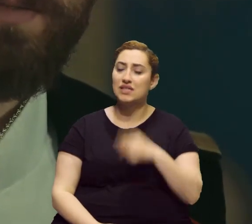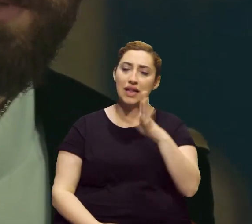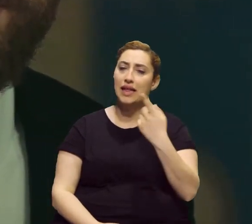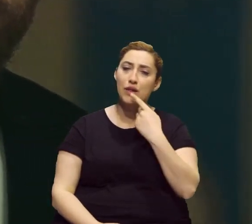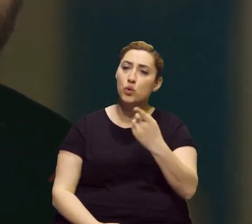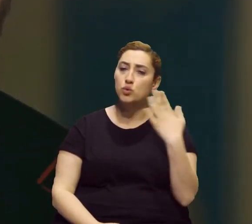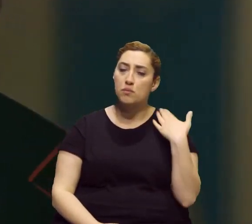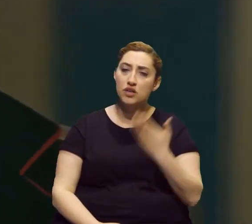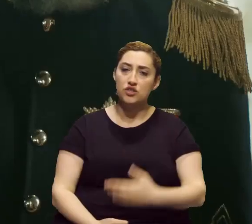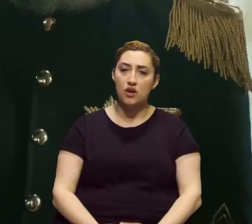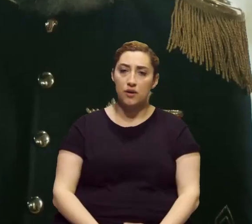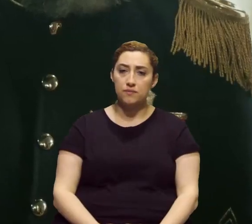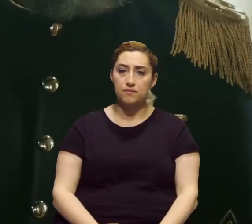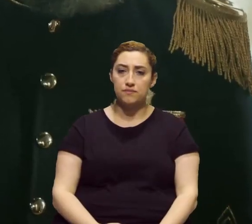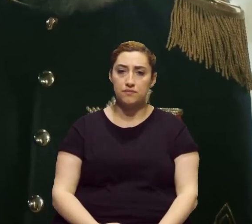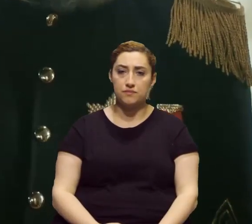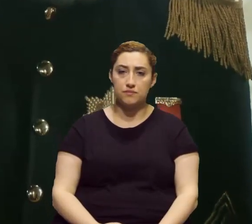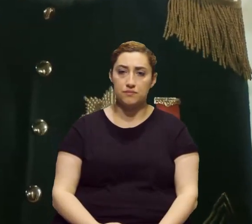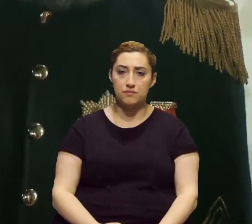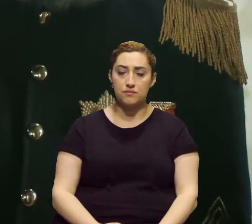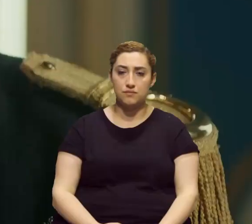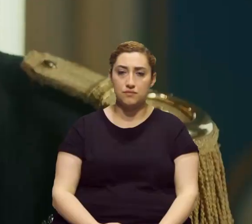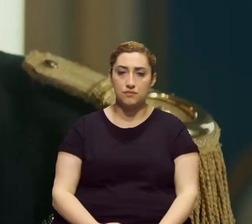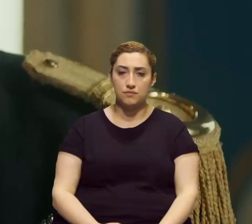Sen ne dersin paşa? Serasker'e sordu.